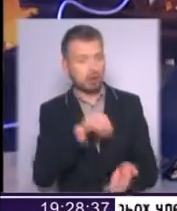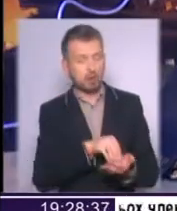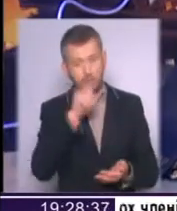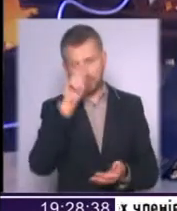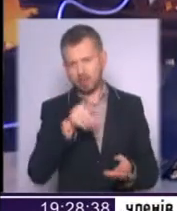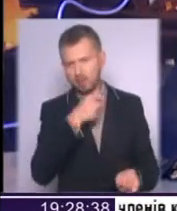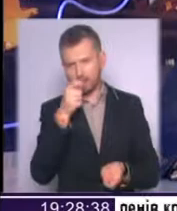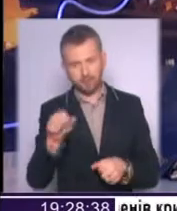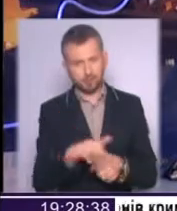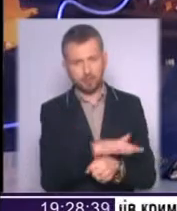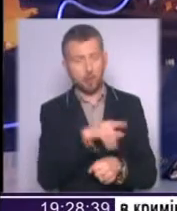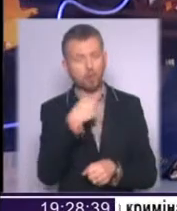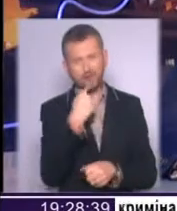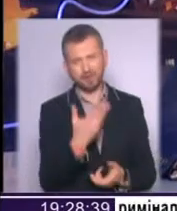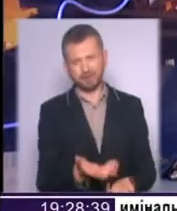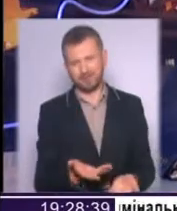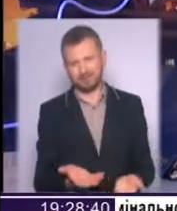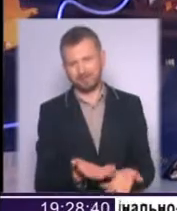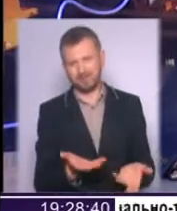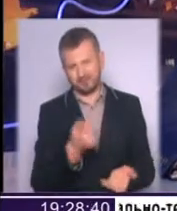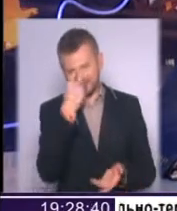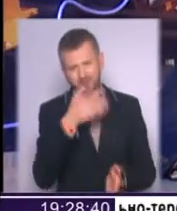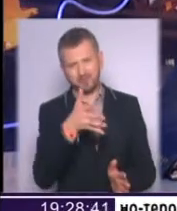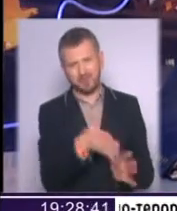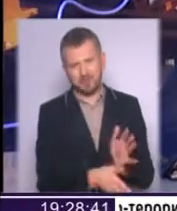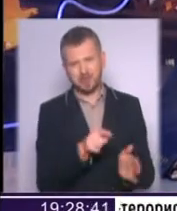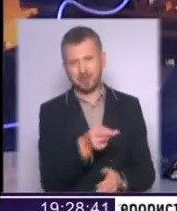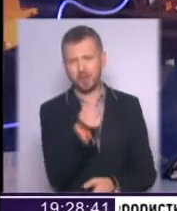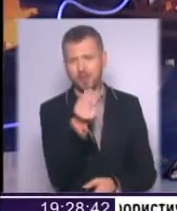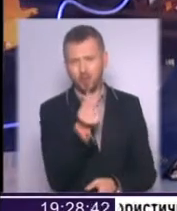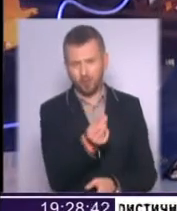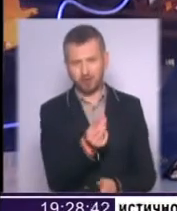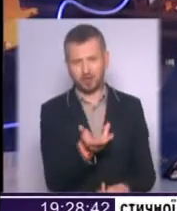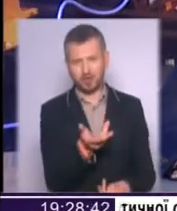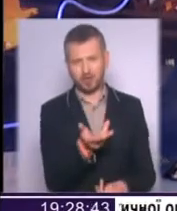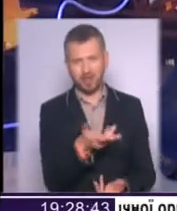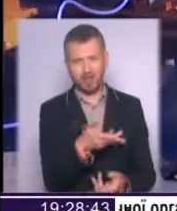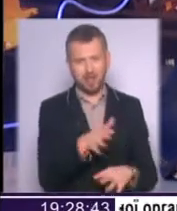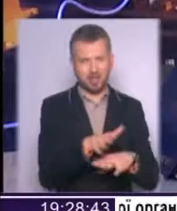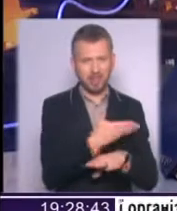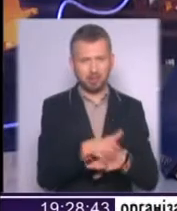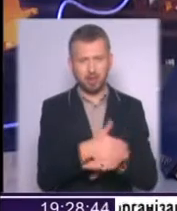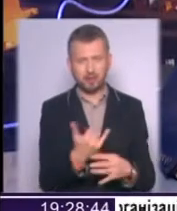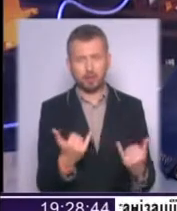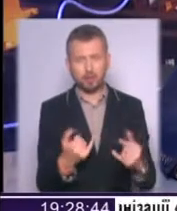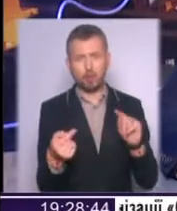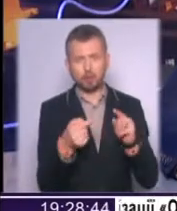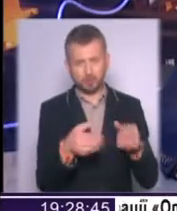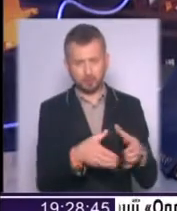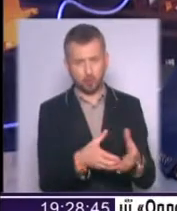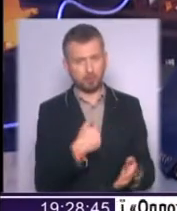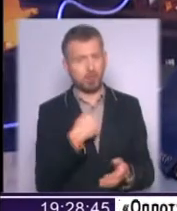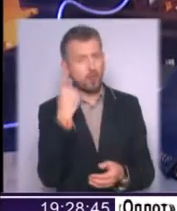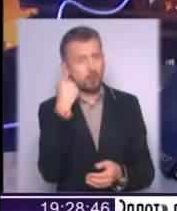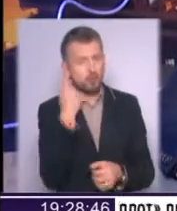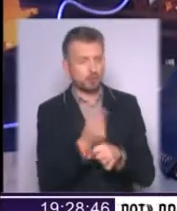шахтарської справи, говорив: Сергію, ну усвідом, ці гроші дерибаняться сьогоднішнім опозиційним блоком. Я про це чув від